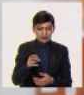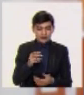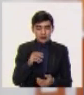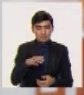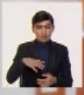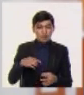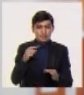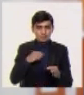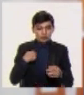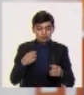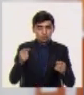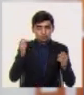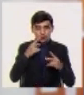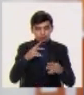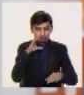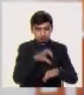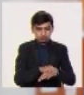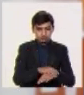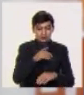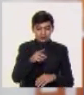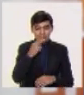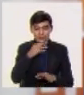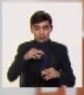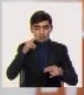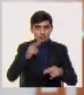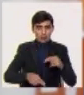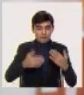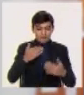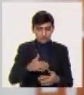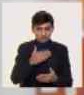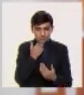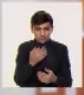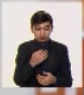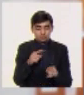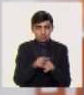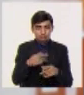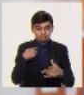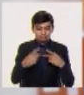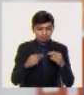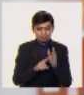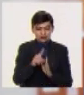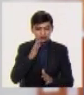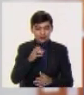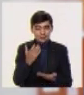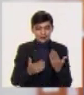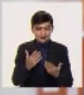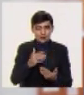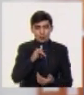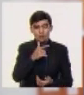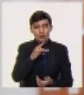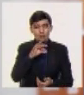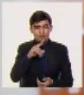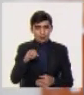не удостоверимся, что угрозы заноса птичьего гриппа, угрозы